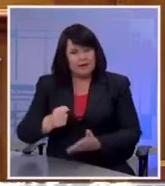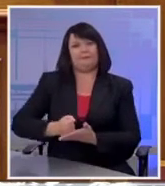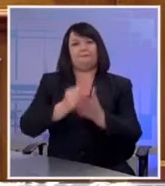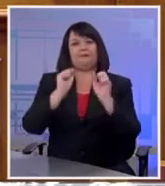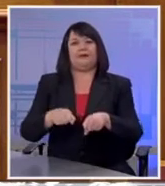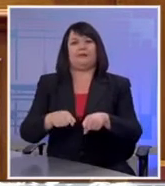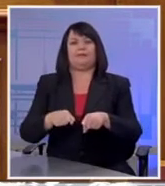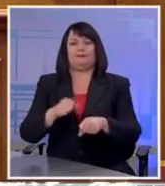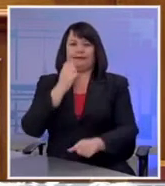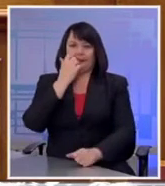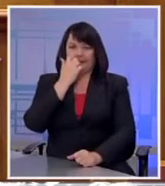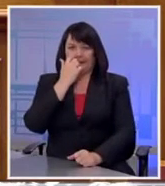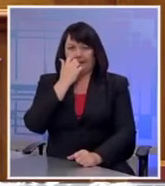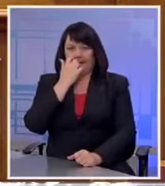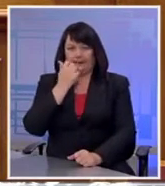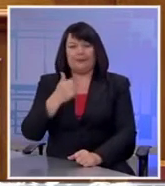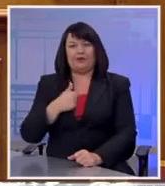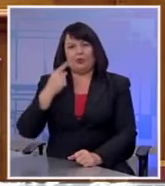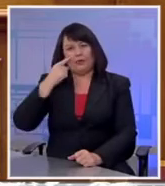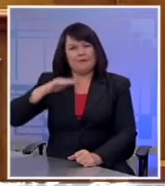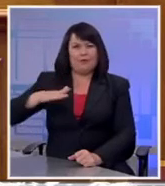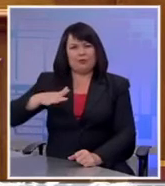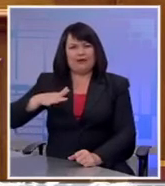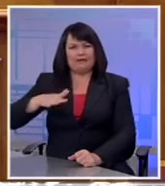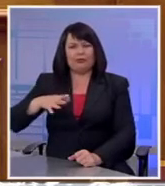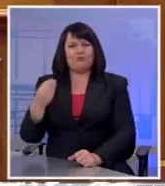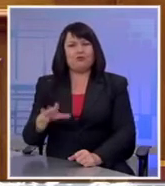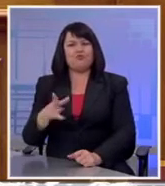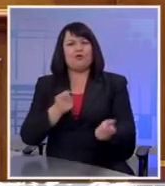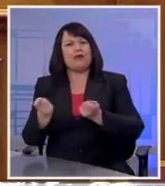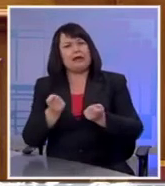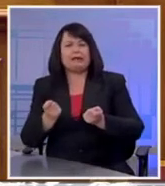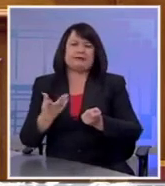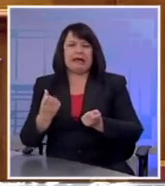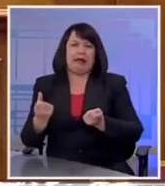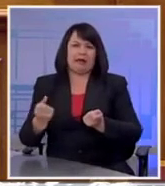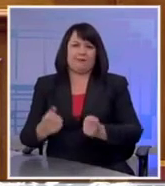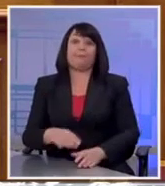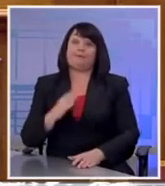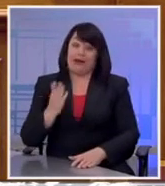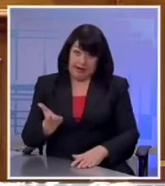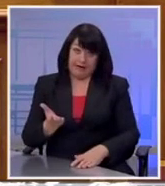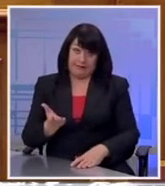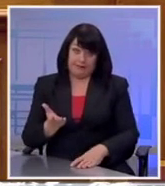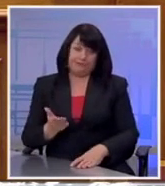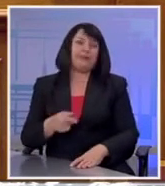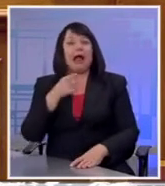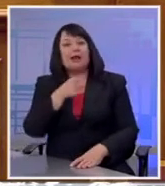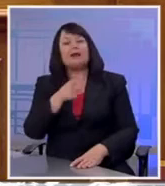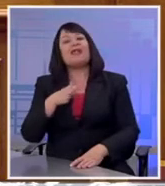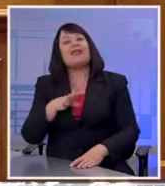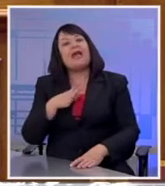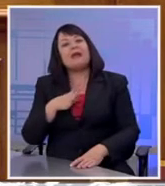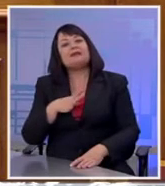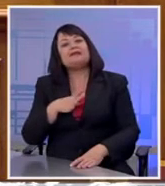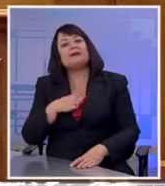σύμφωνη. Γιατί και εγώ υποπτεύομαι κάποιες κακοδιαχειρήσεις. Αλλά αν έχετε πρόθεση